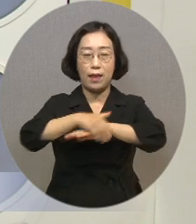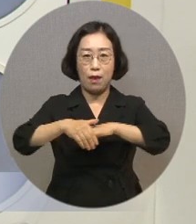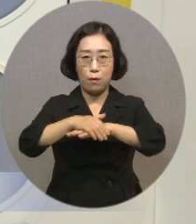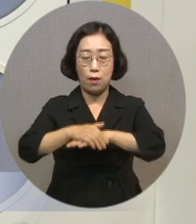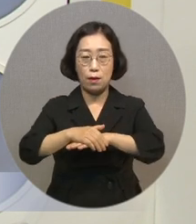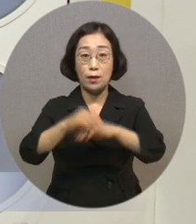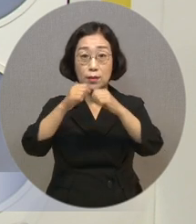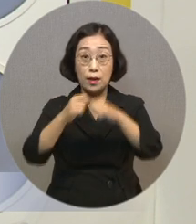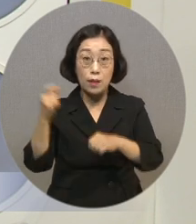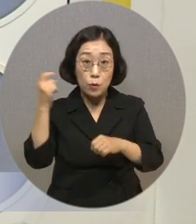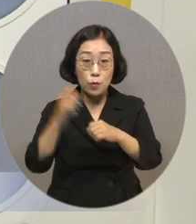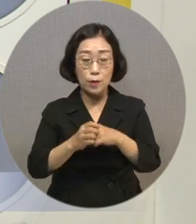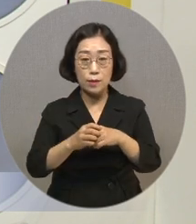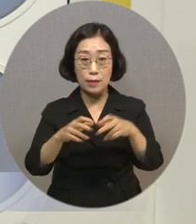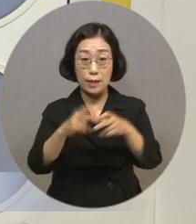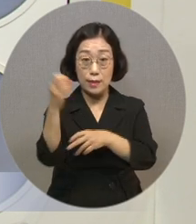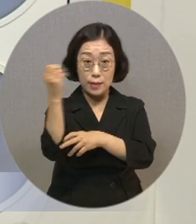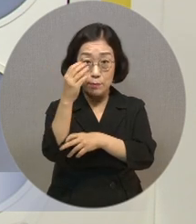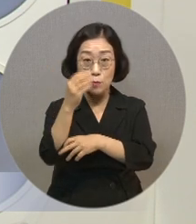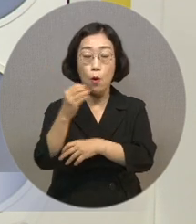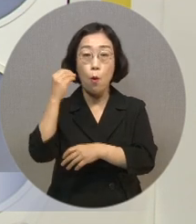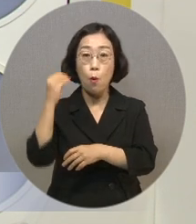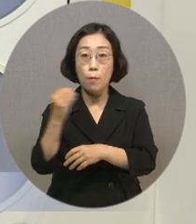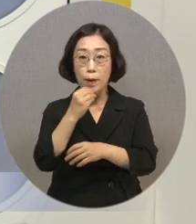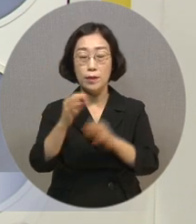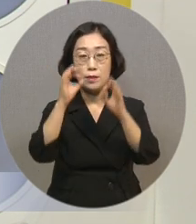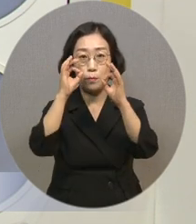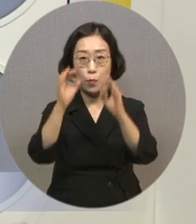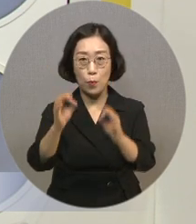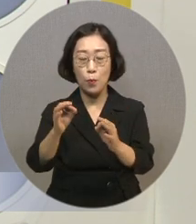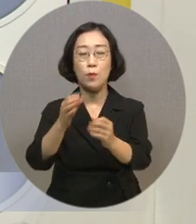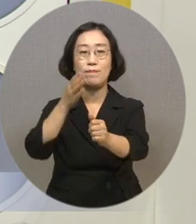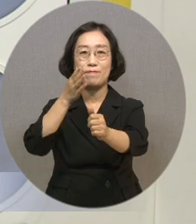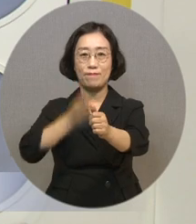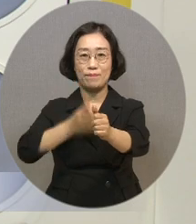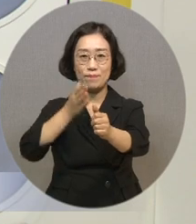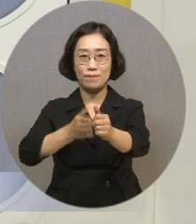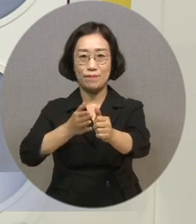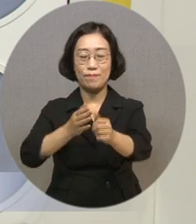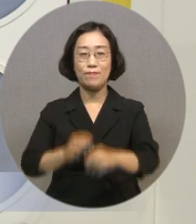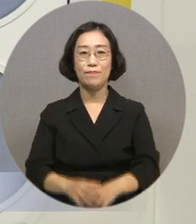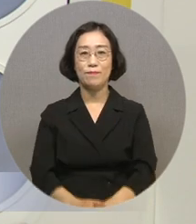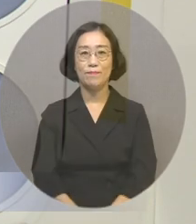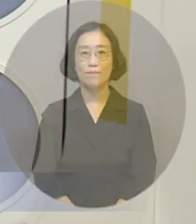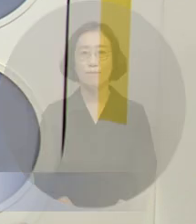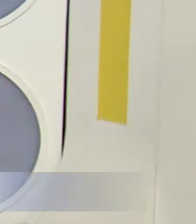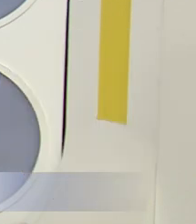자세한 뉴스는 장애인 신문과 웰페어 뉴스 홈페이지를 통해 확인할 수